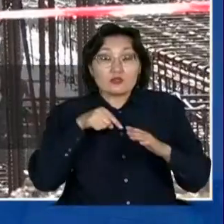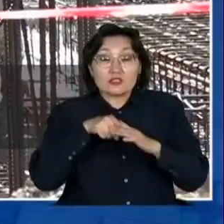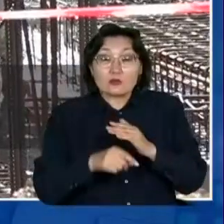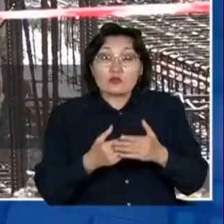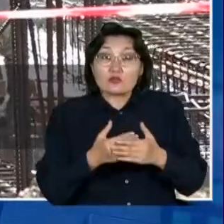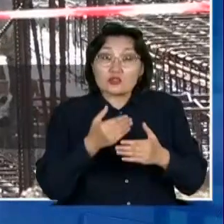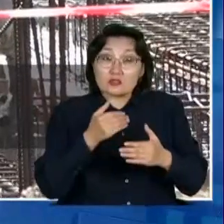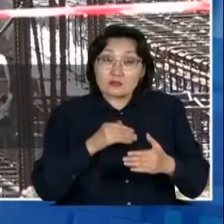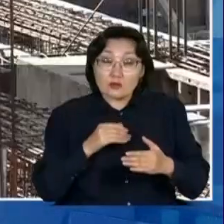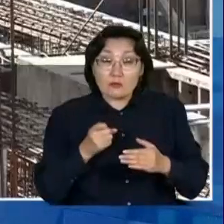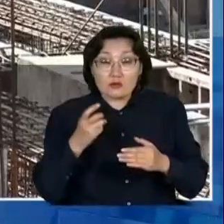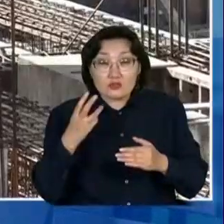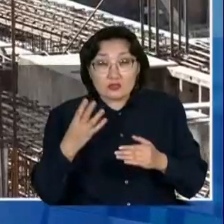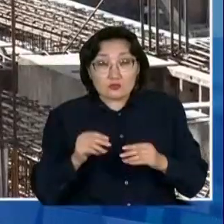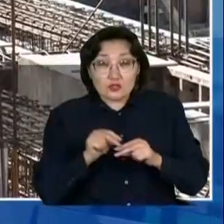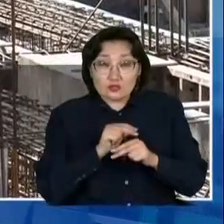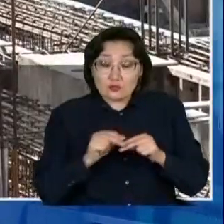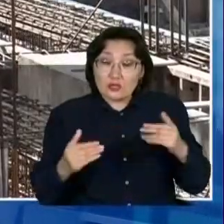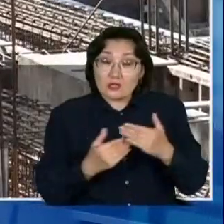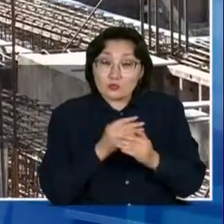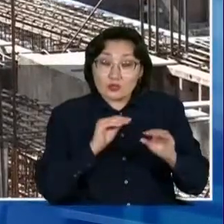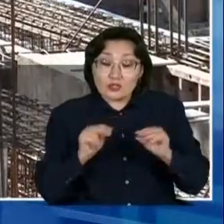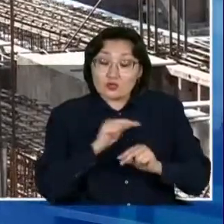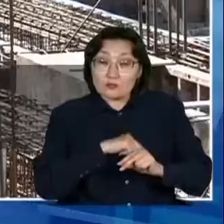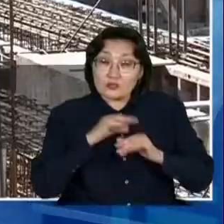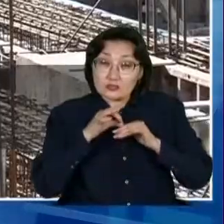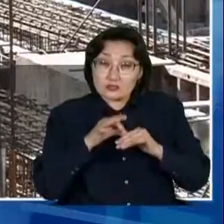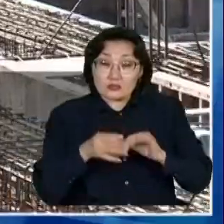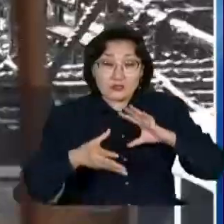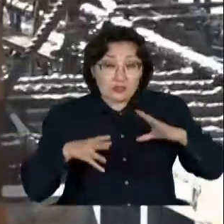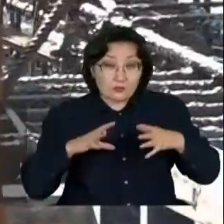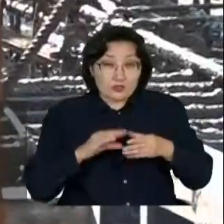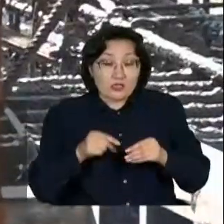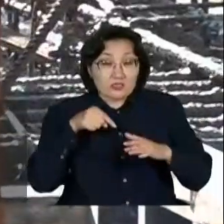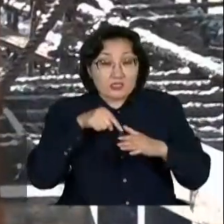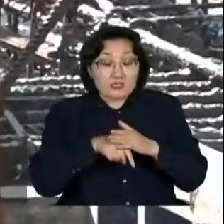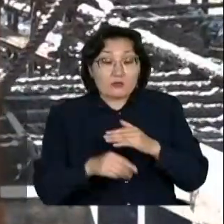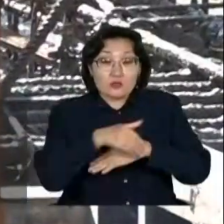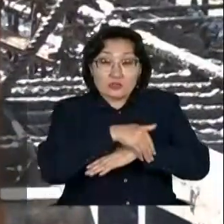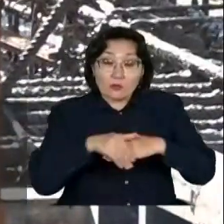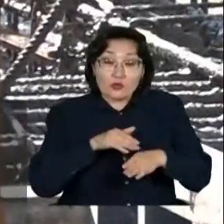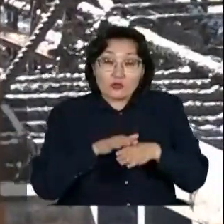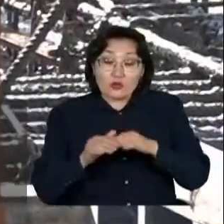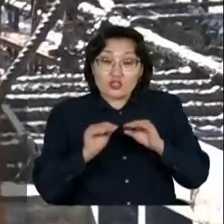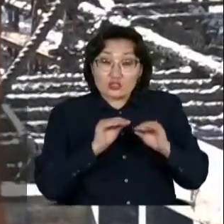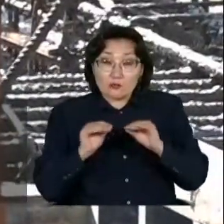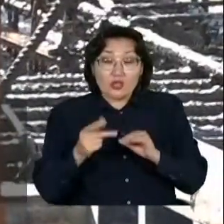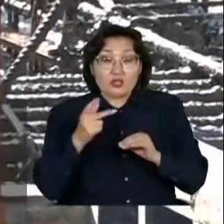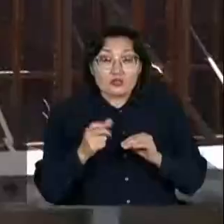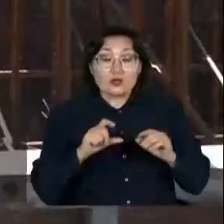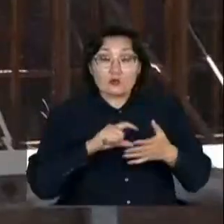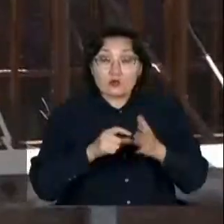бұған дейінде бірқатар жөндеу жаңғырту жұмыстары жүргізілген. Нәтижесінде іші сырты толық жаңарған 300